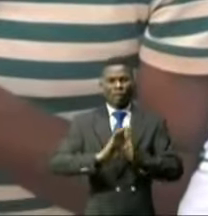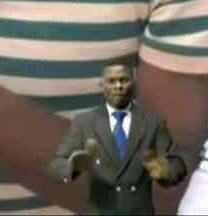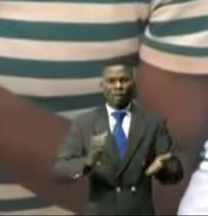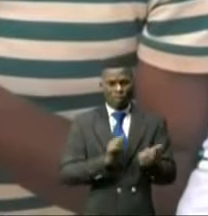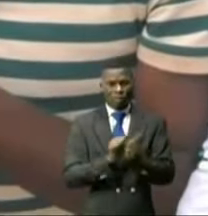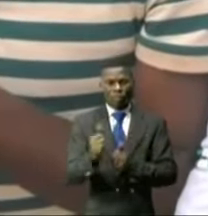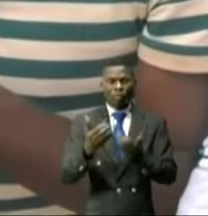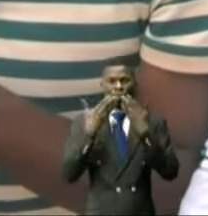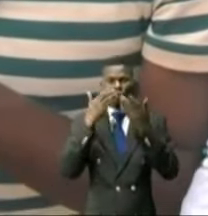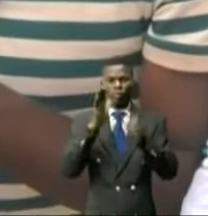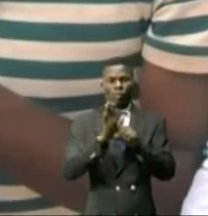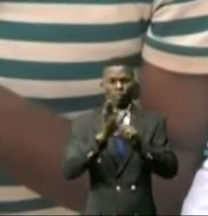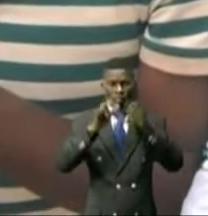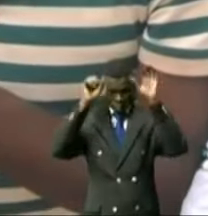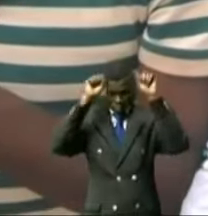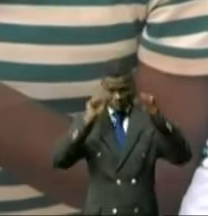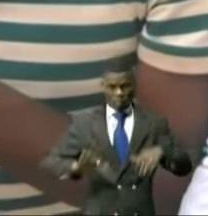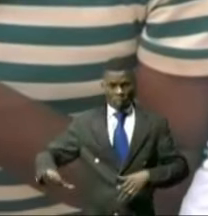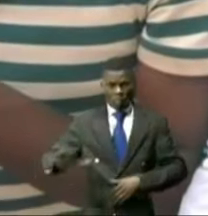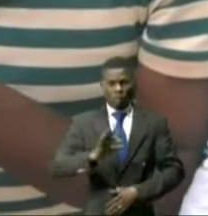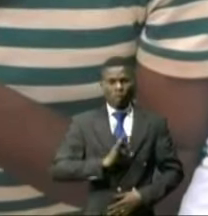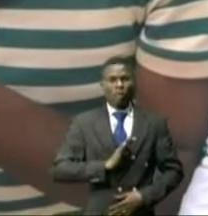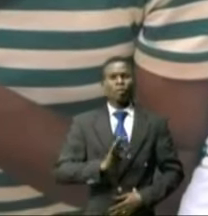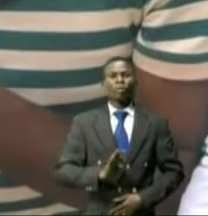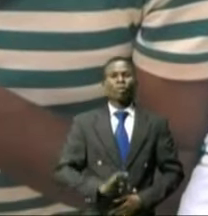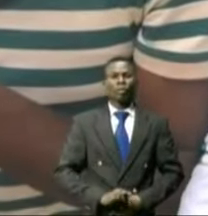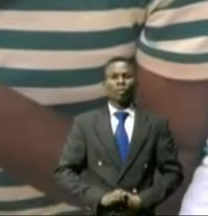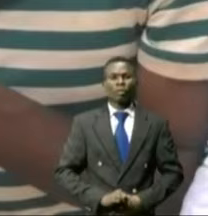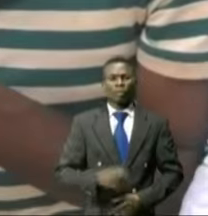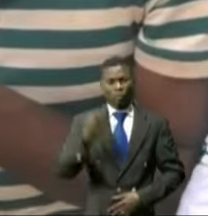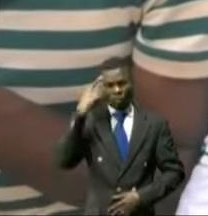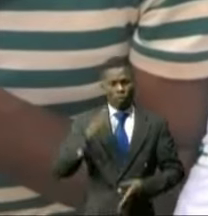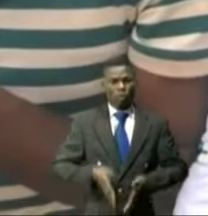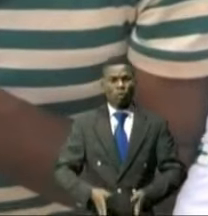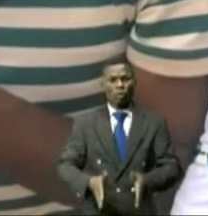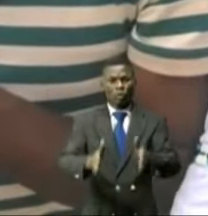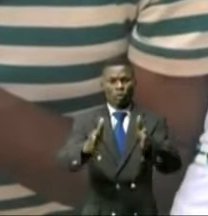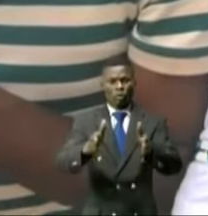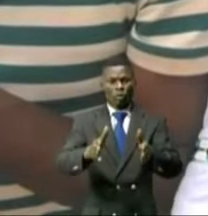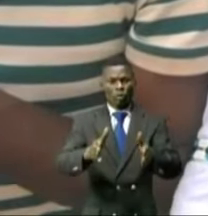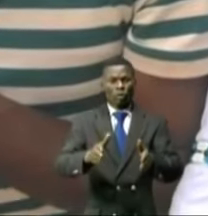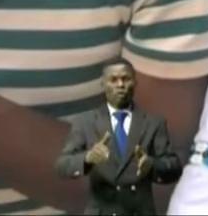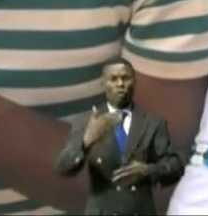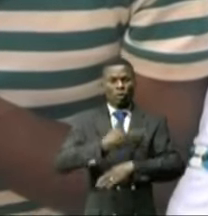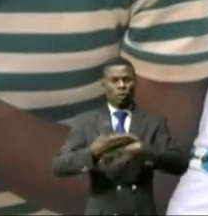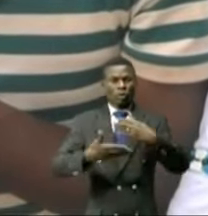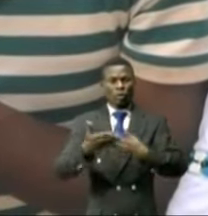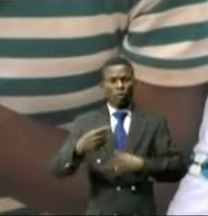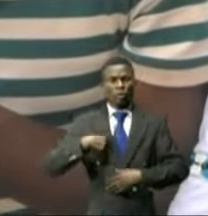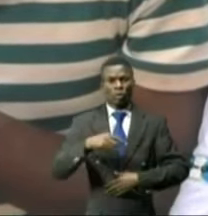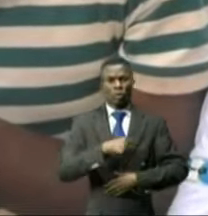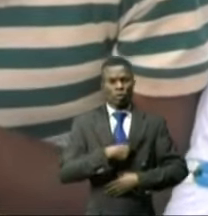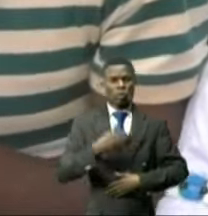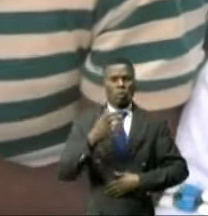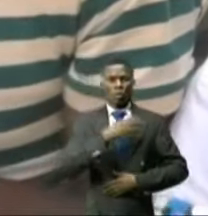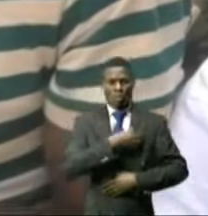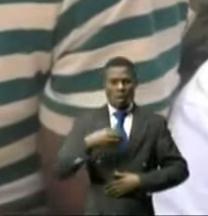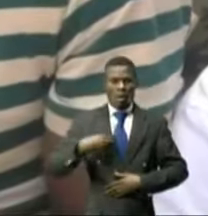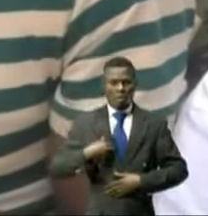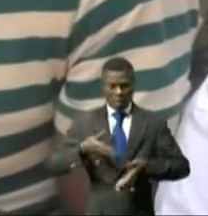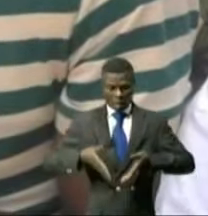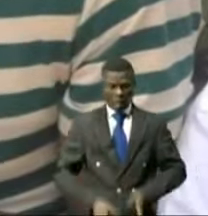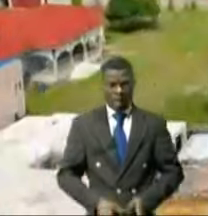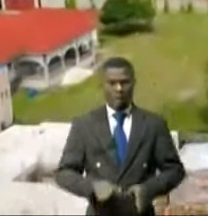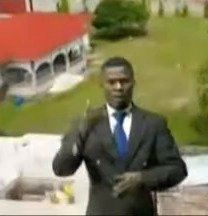Merci Mingina, monsieur le président Félix Antoine Tshisekedi. Pour Nandela, au salé de Bissot, papa, tu sais que tu as ma maman à Bumba. Tu sais que tu